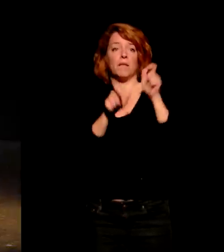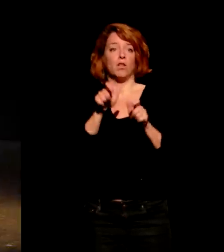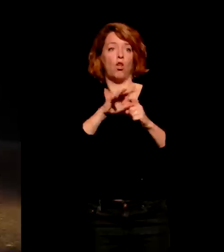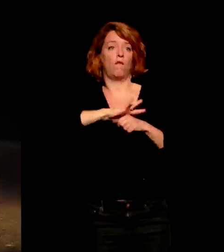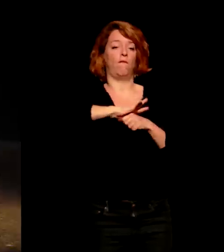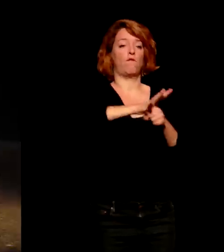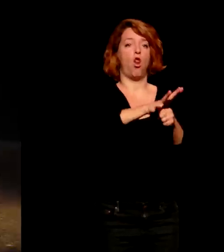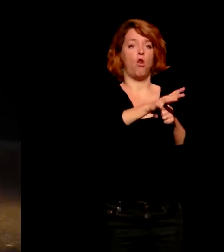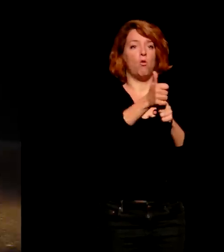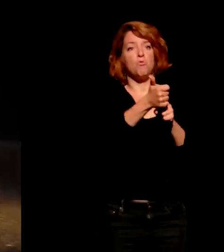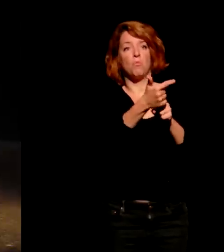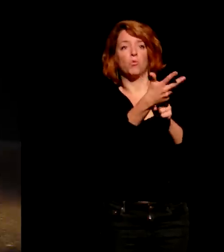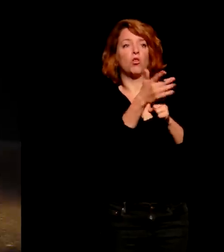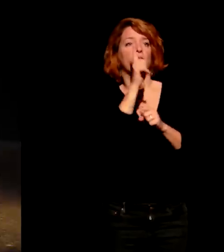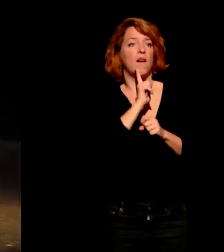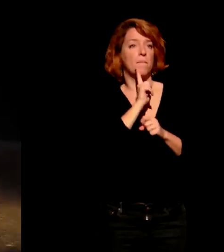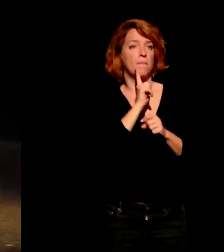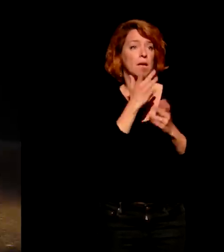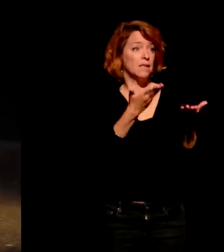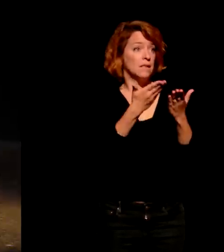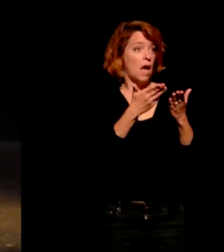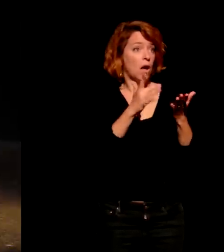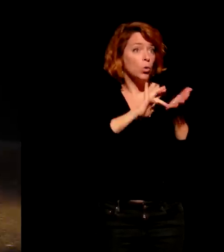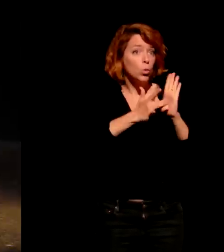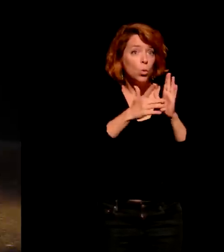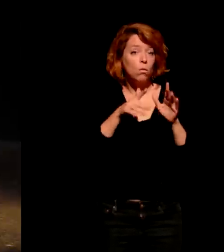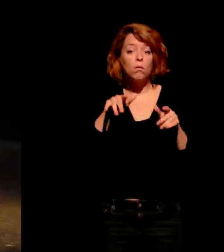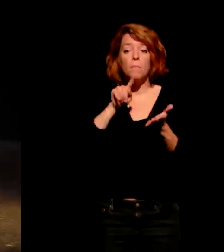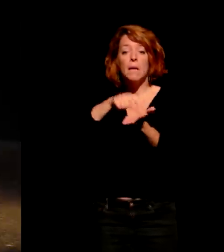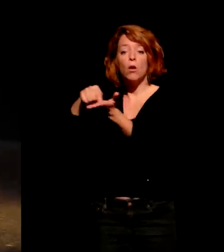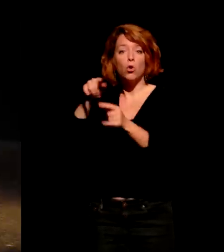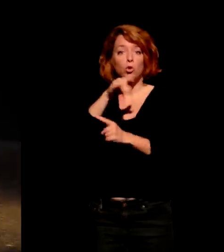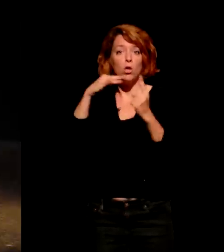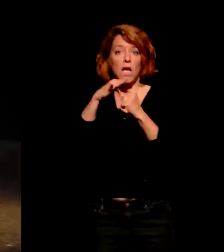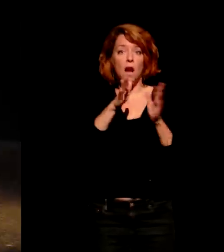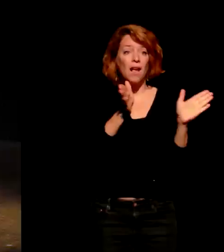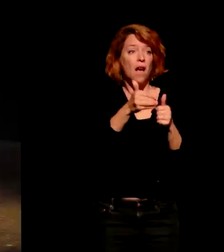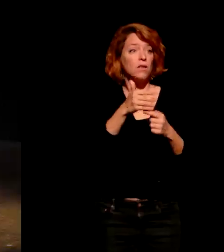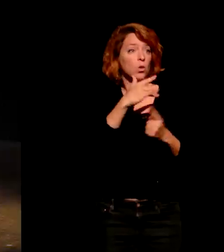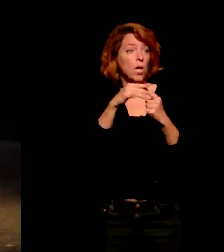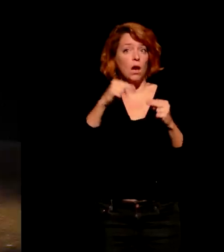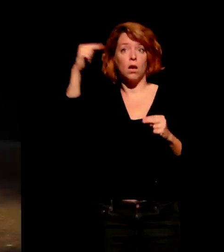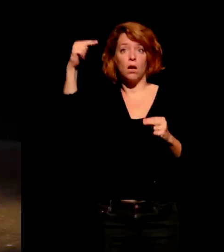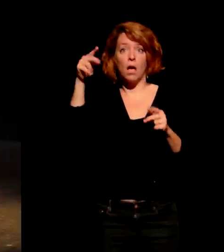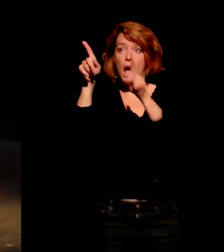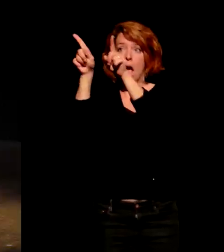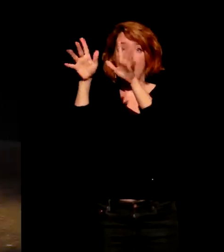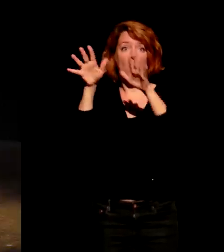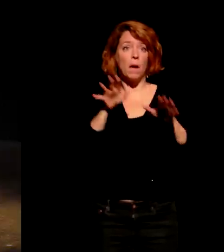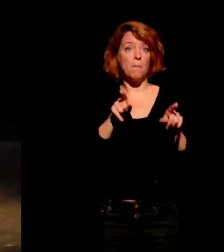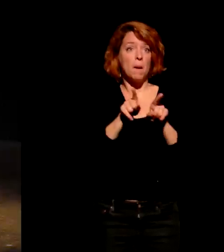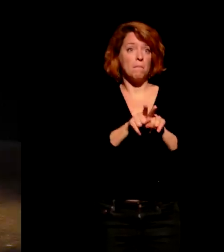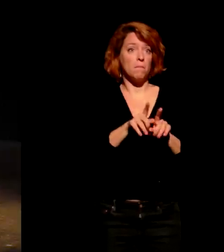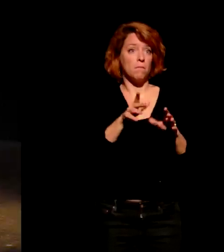une ou plusieurs femmes, c'est des pratiques qui existent dans toutes les classes sociales, dans tous les milieux sociaux, qui existent partout, et à une proportion qui est à peu près équivalente à la proportion de